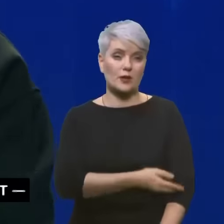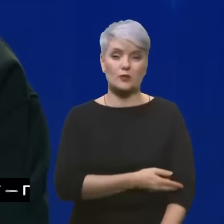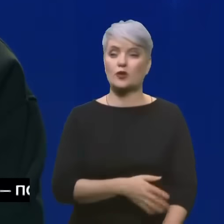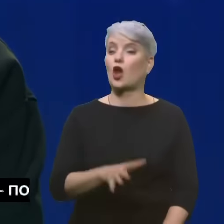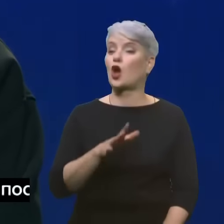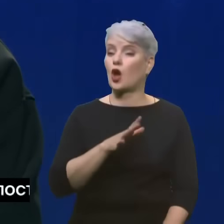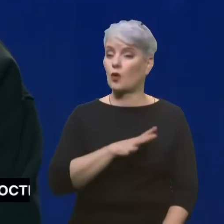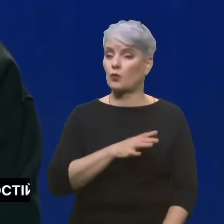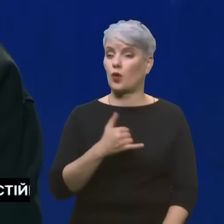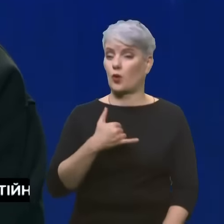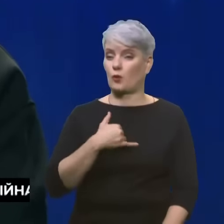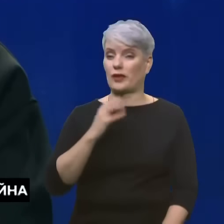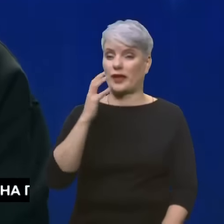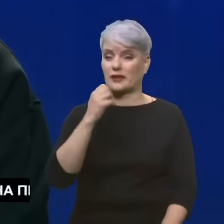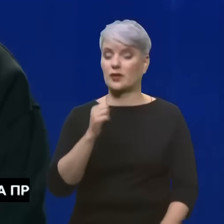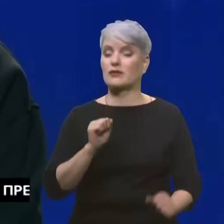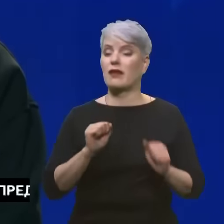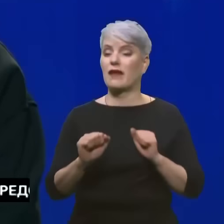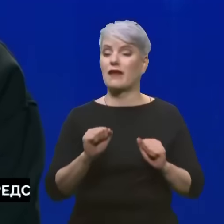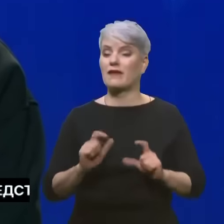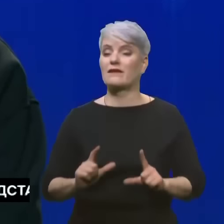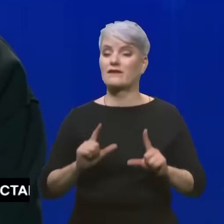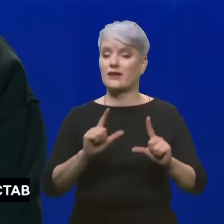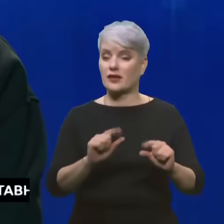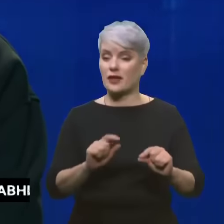Було таке у мене серйозне відрядження з моєю командою.